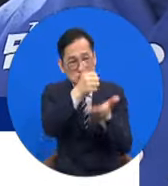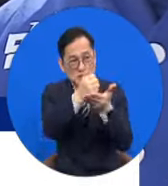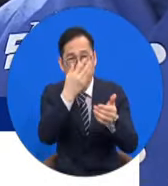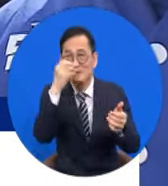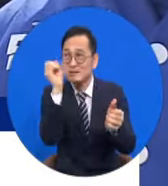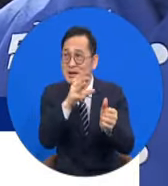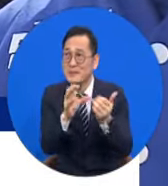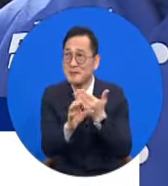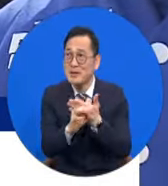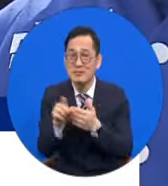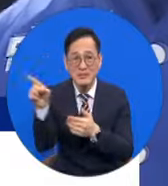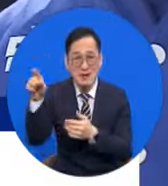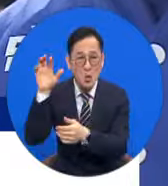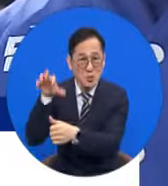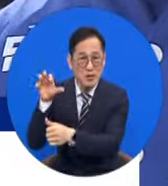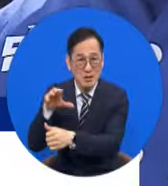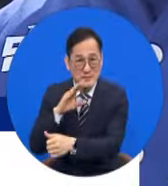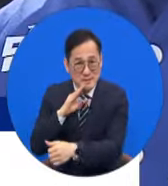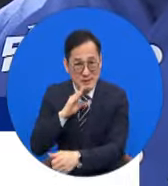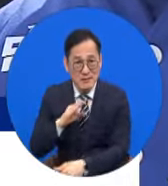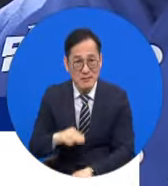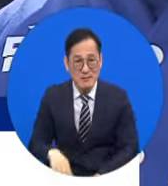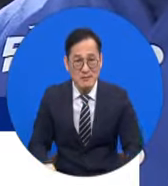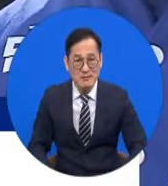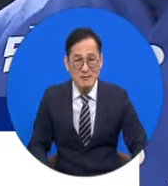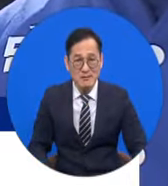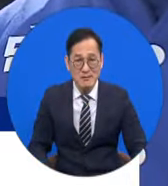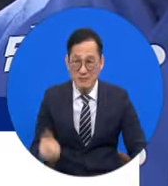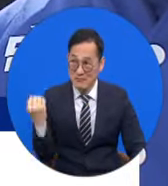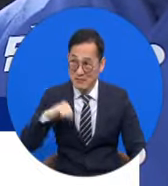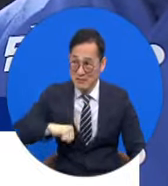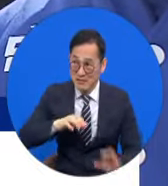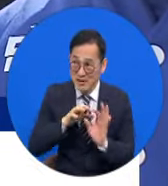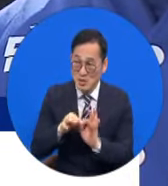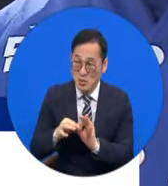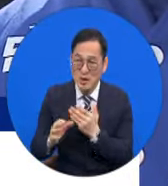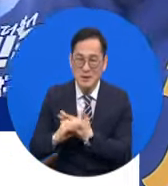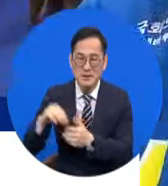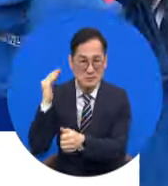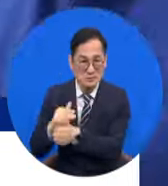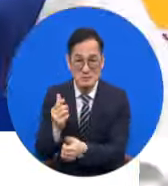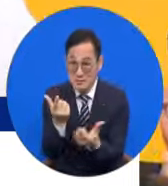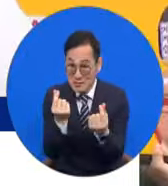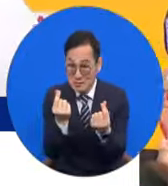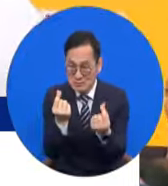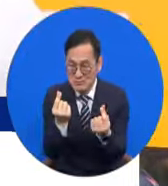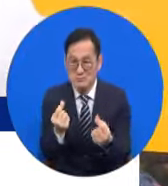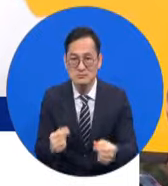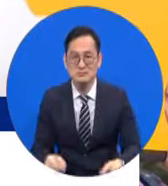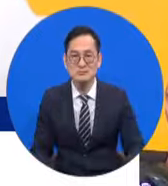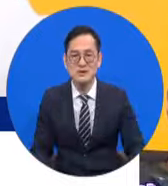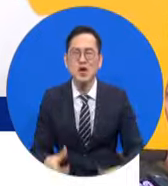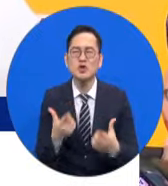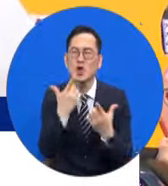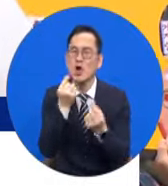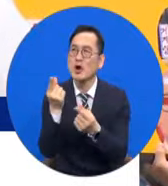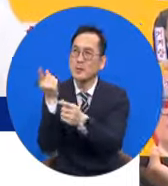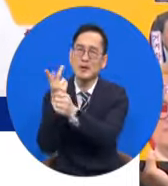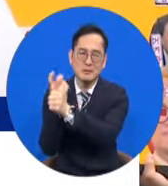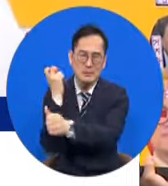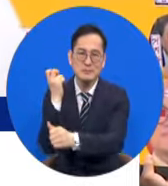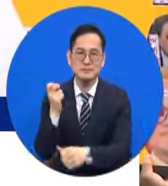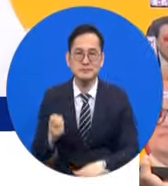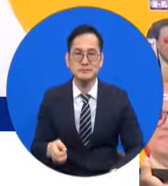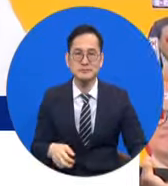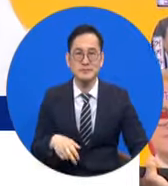업신여기면 혼내고 도저히 못 견디겠으면 중도 해지해야지요. 그 서슬퍼런